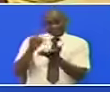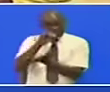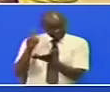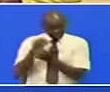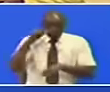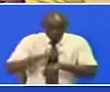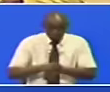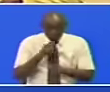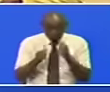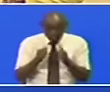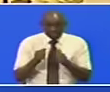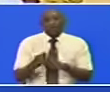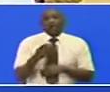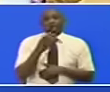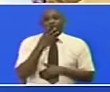itakuwa